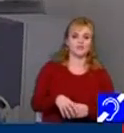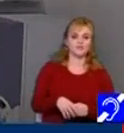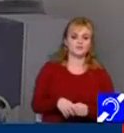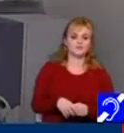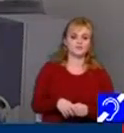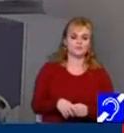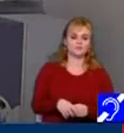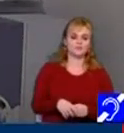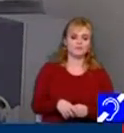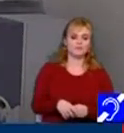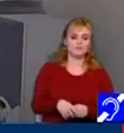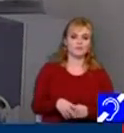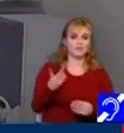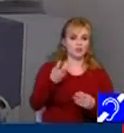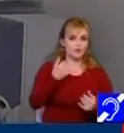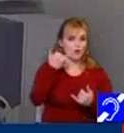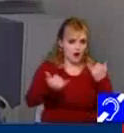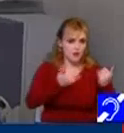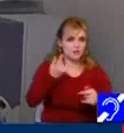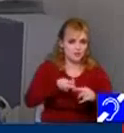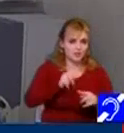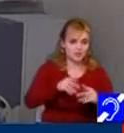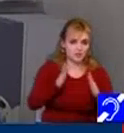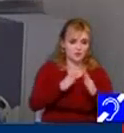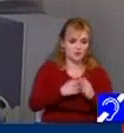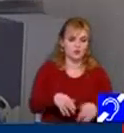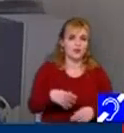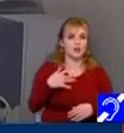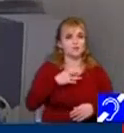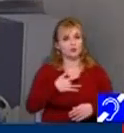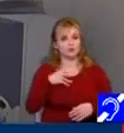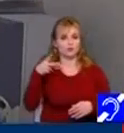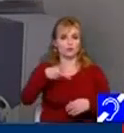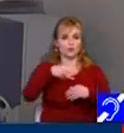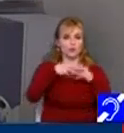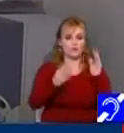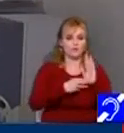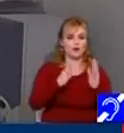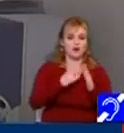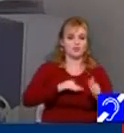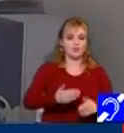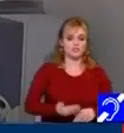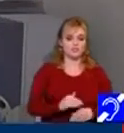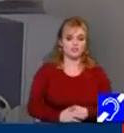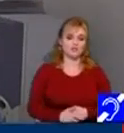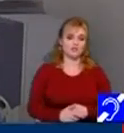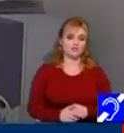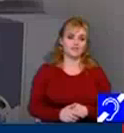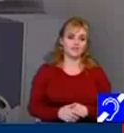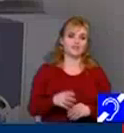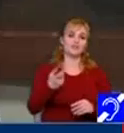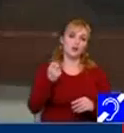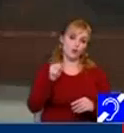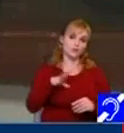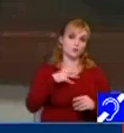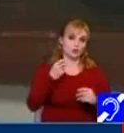procure, și presupun că casele în 2018 vor mai avea o tendință de a mai